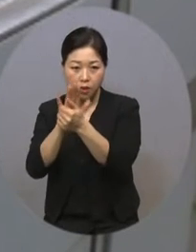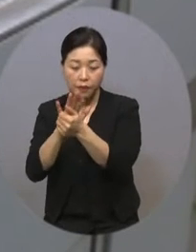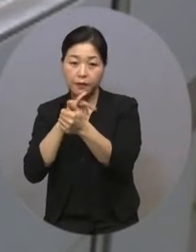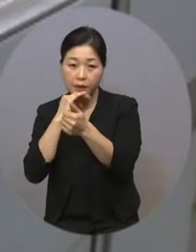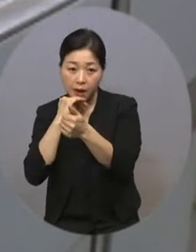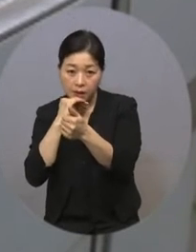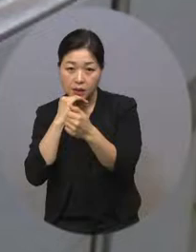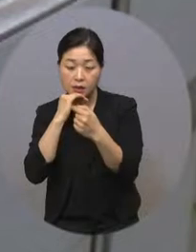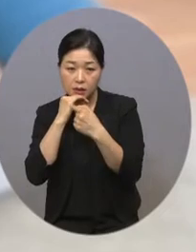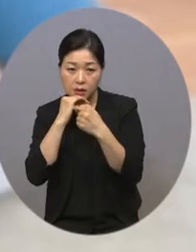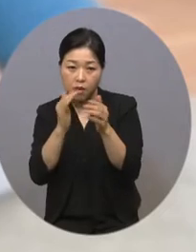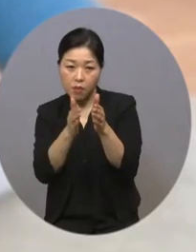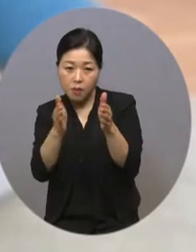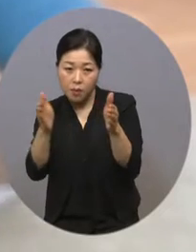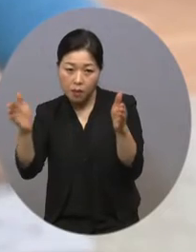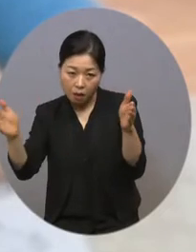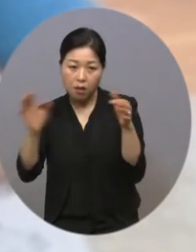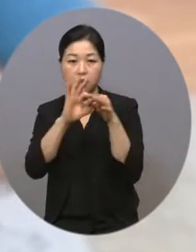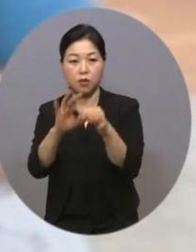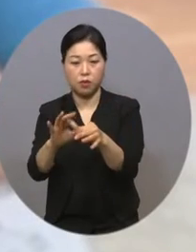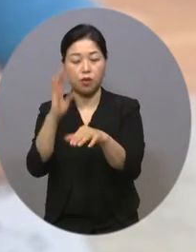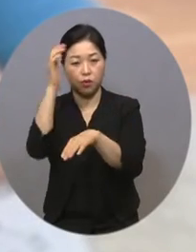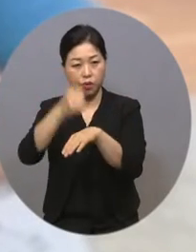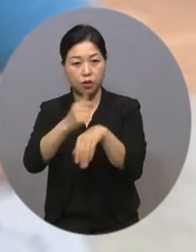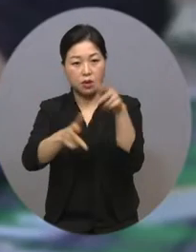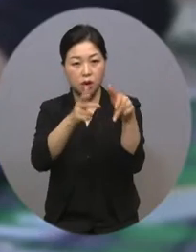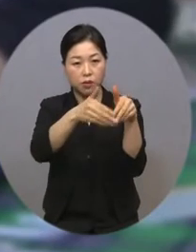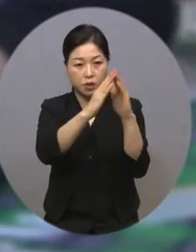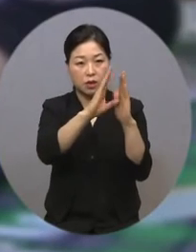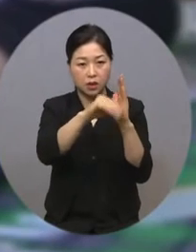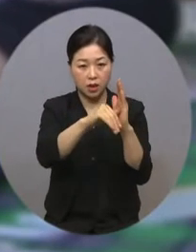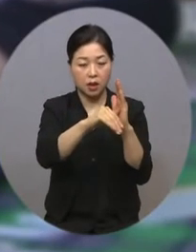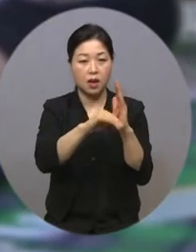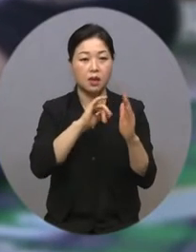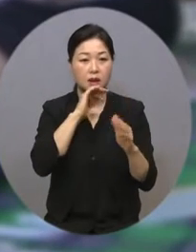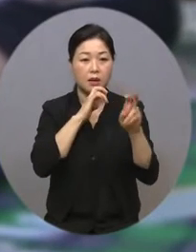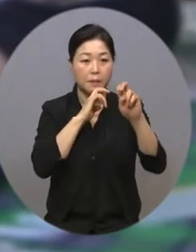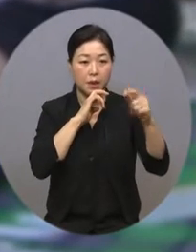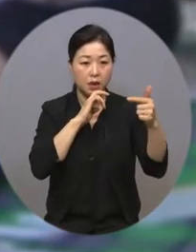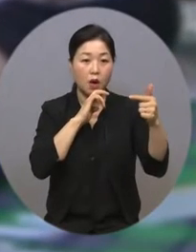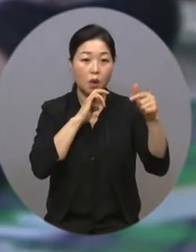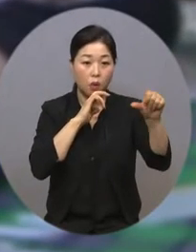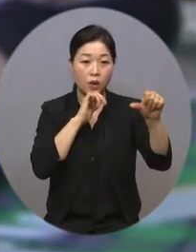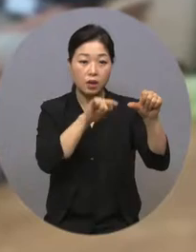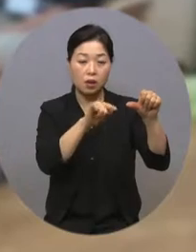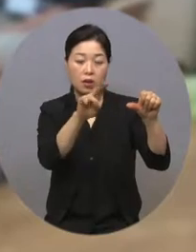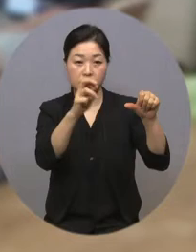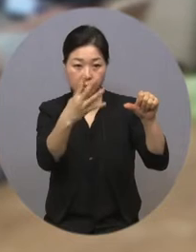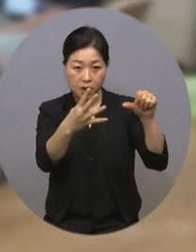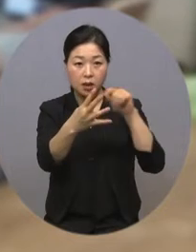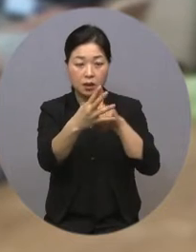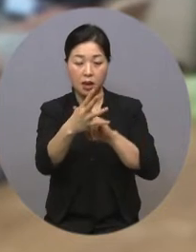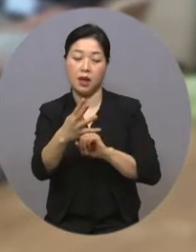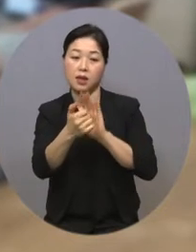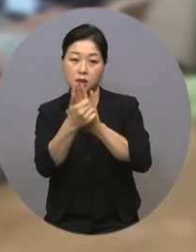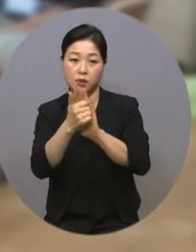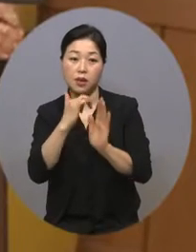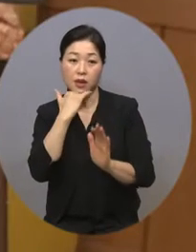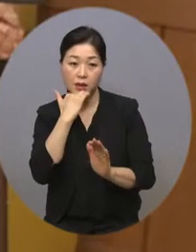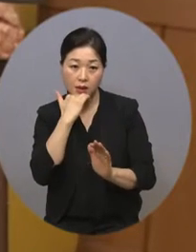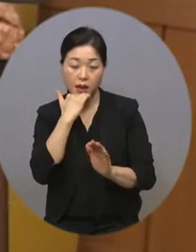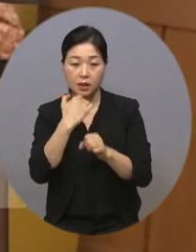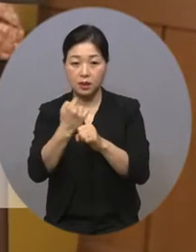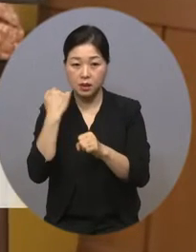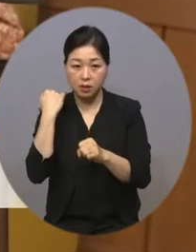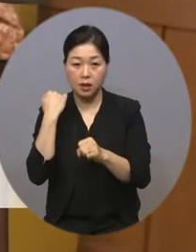왔습니다 그들과 사업 출범 당시 만 5세에서 34세 까지 어떤 지원 대상 연령을 지난해